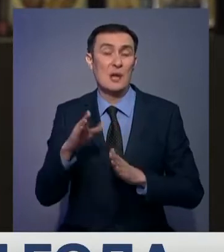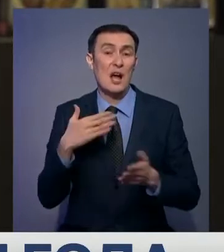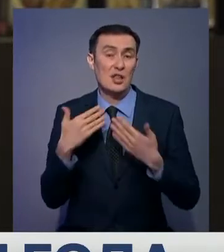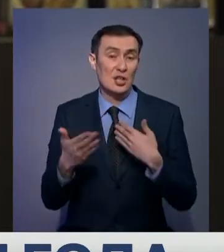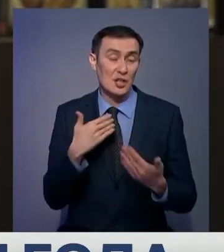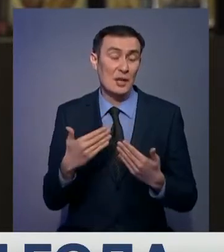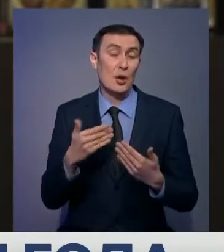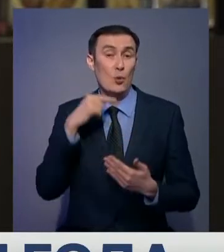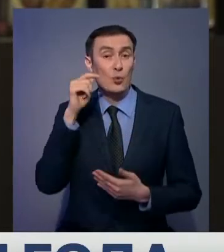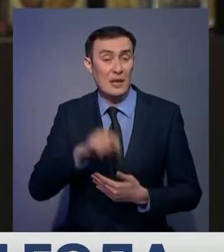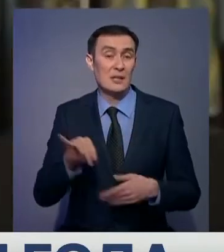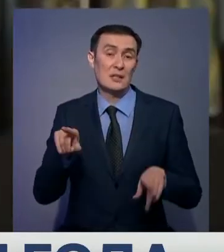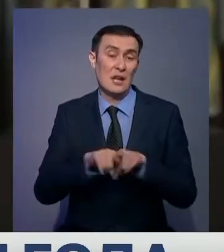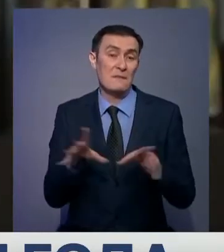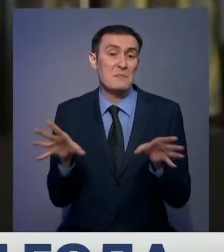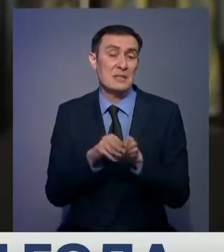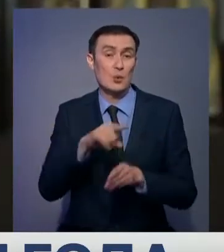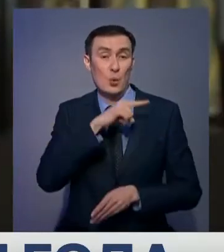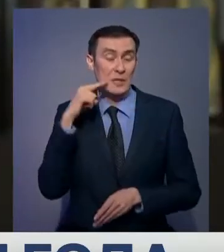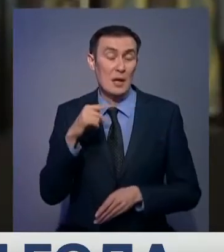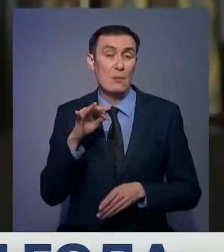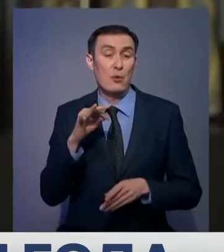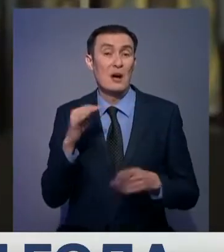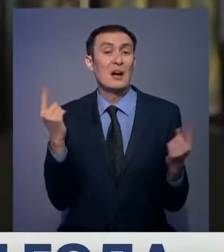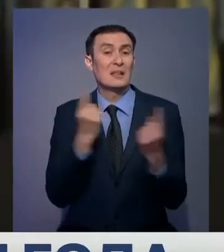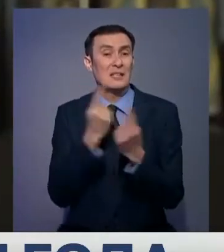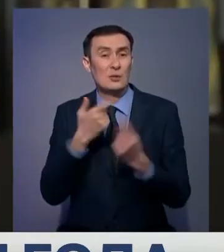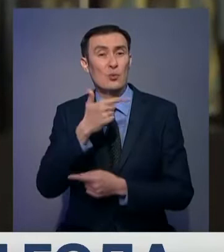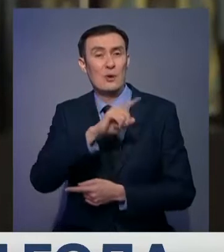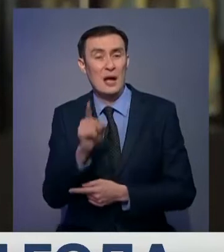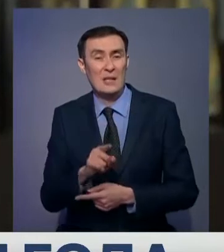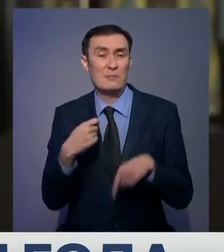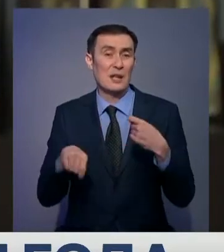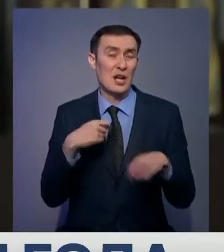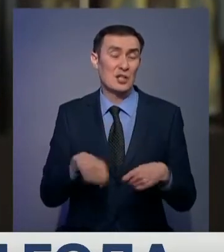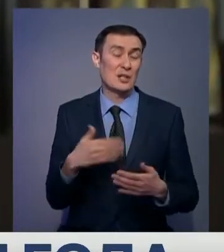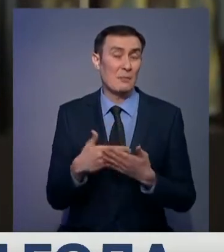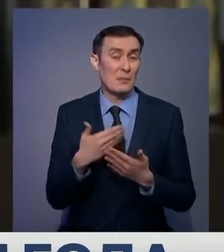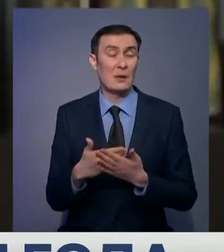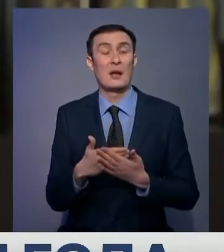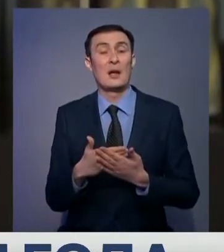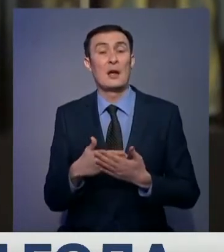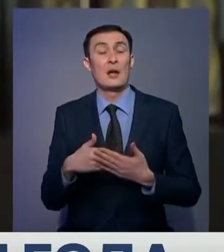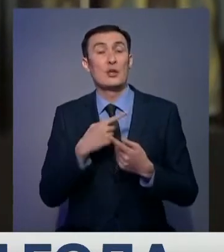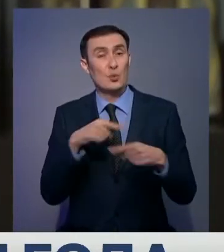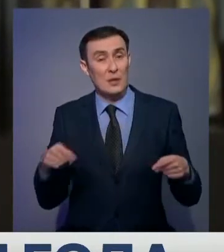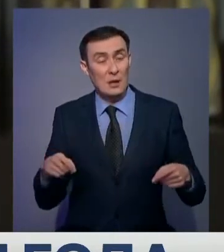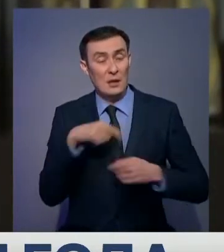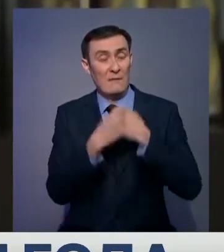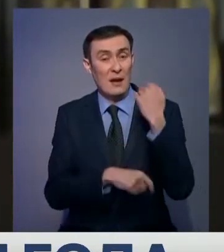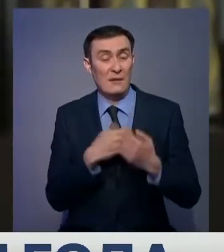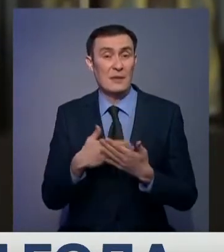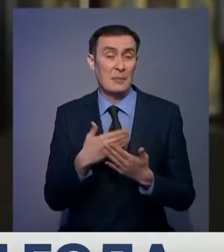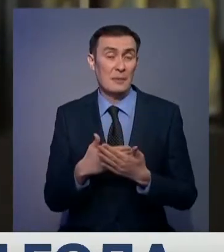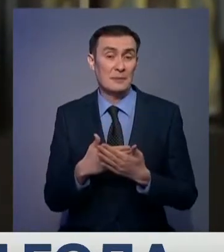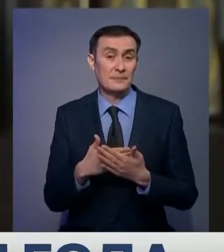северным соседом, Российской Федерацией. В частности, по транзиту газа, по поставкам газа, по ряду других позиций, в частности,